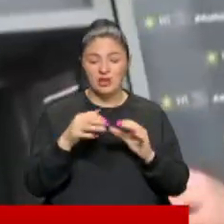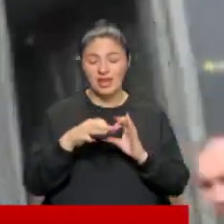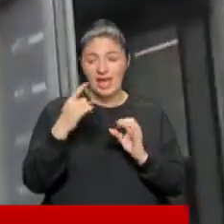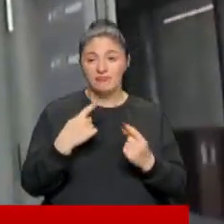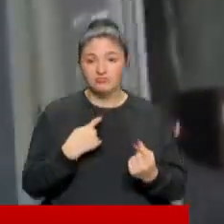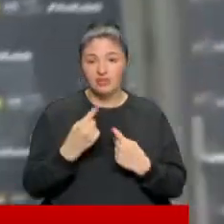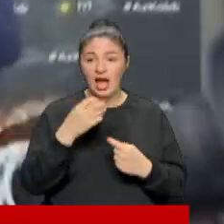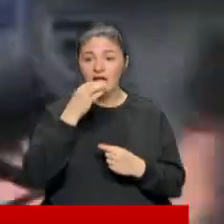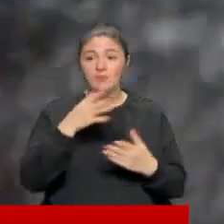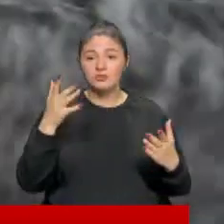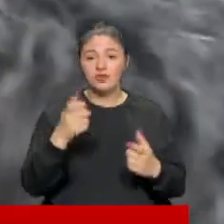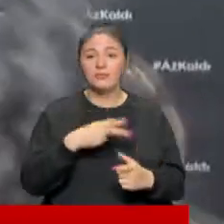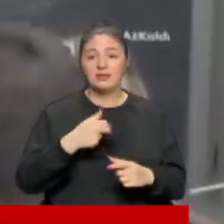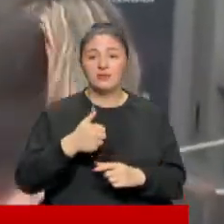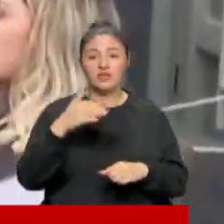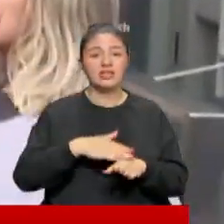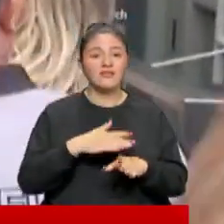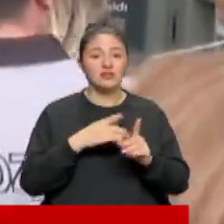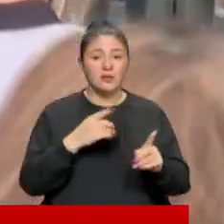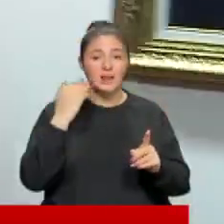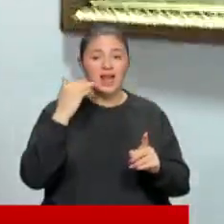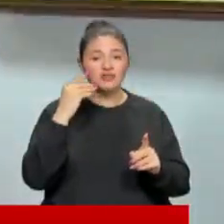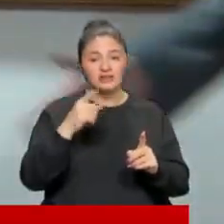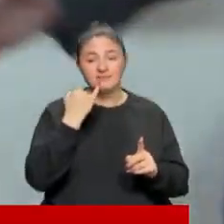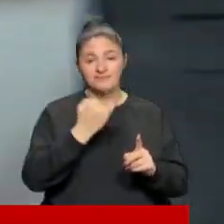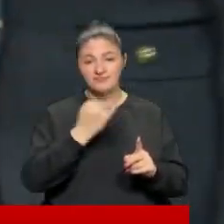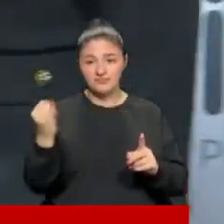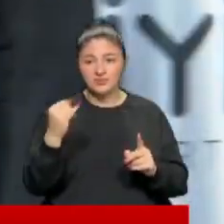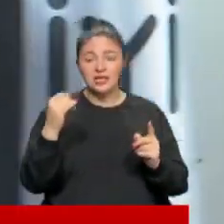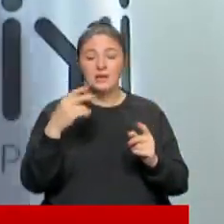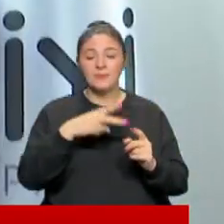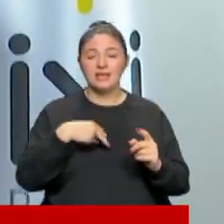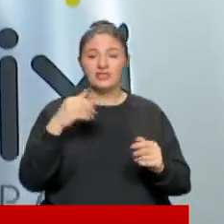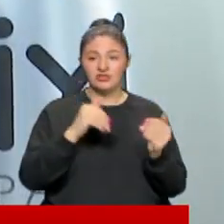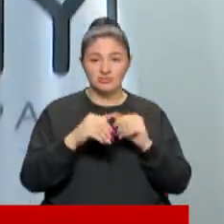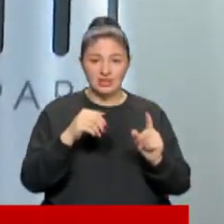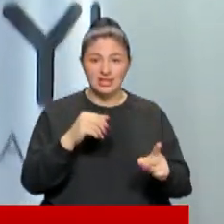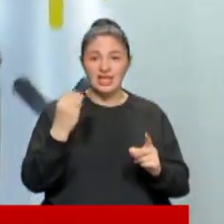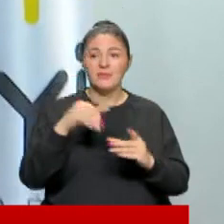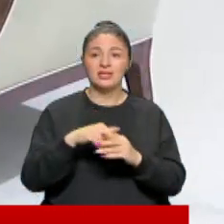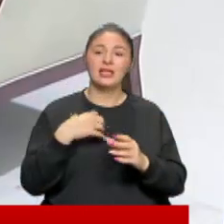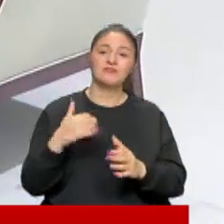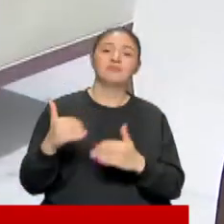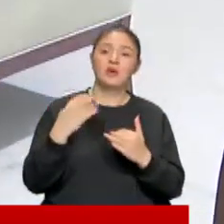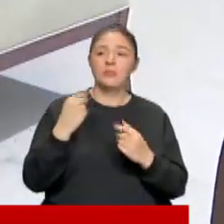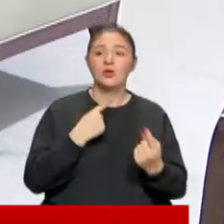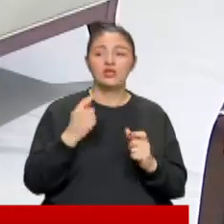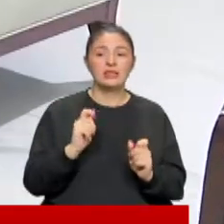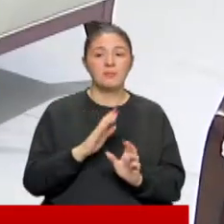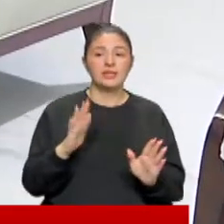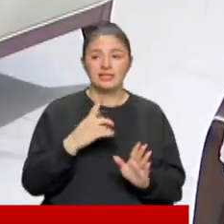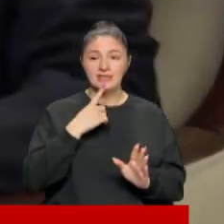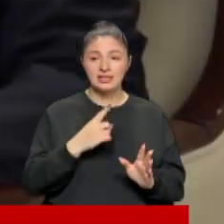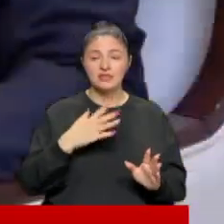ilk temas Ankara Büyükşehir Belediye Başkanı Mansur Yavaş Meral akşener'i ziyaret etti Yerel seçimde iyi Parti'nin kendisini desteklemesine yönelik bir konuşma yapmadık